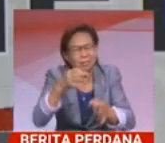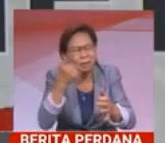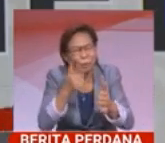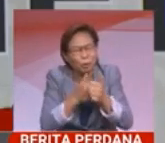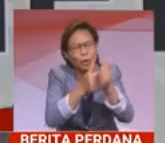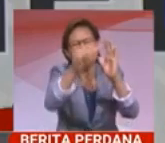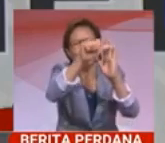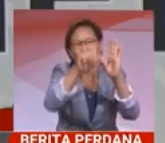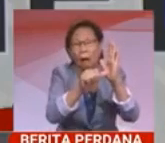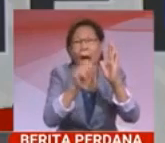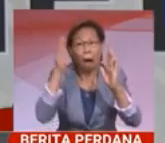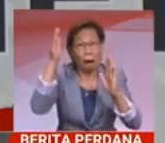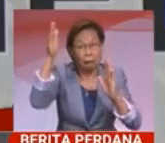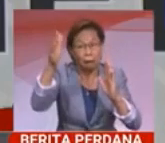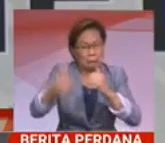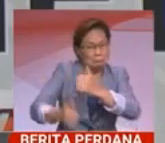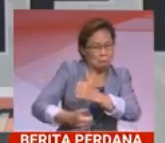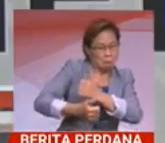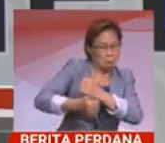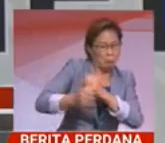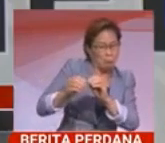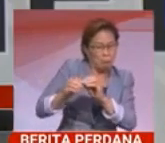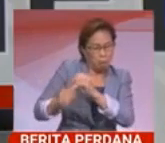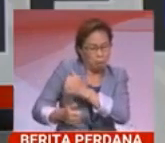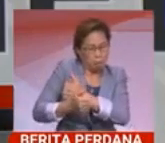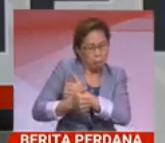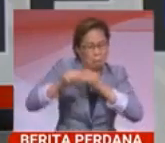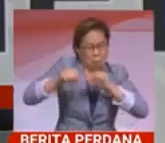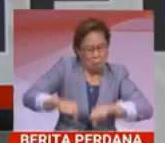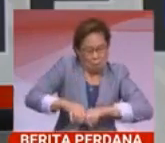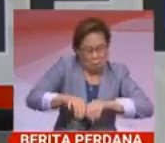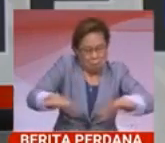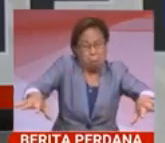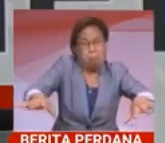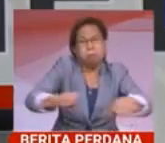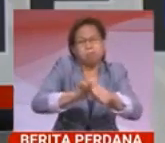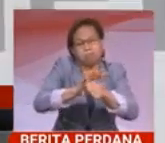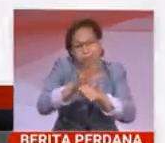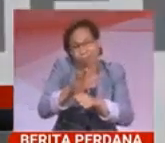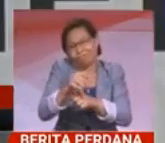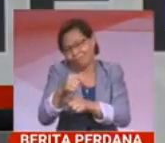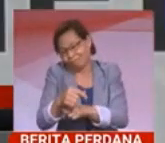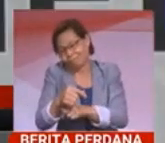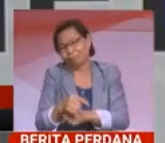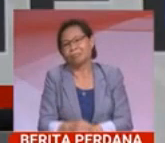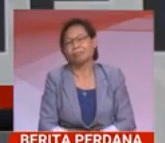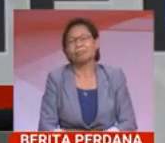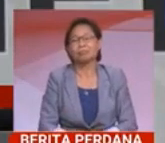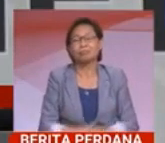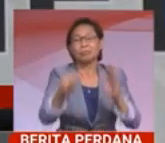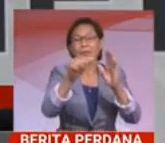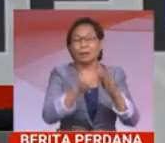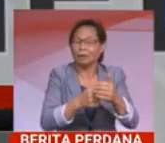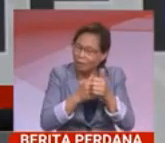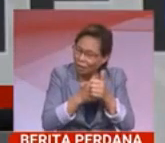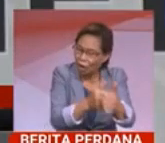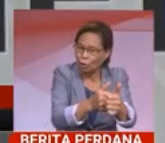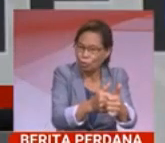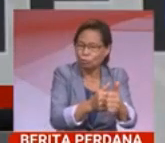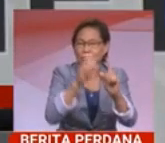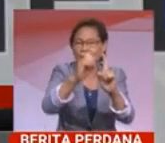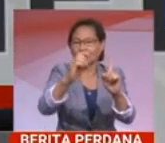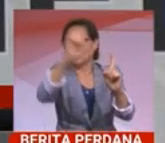katanya akan meningkatkan risiko keboledan kitan dan penularan penyakit hanya dengan kepatuhan